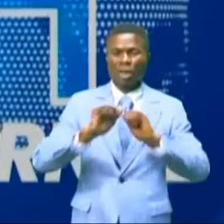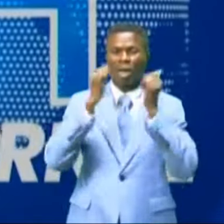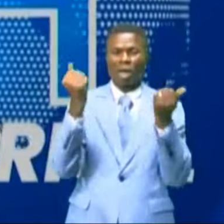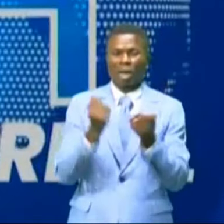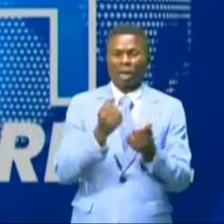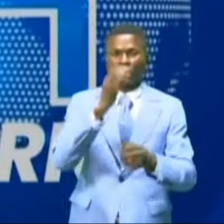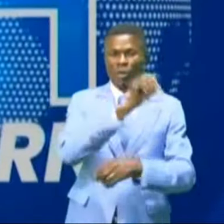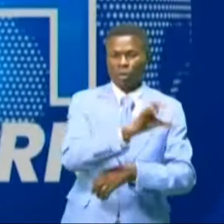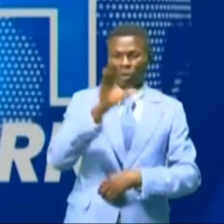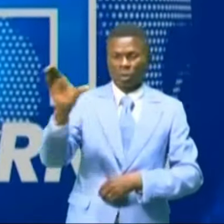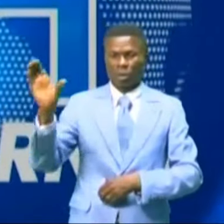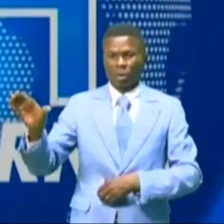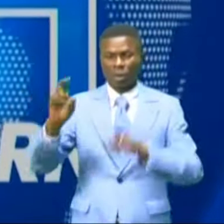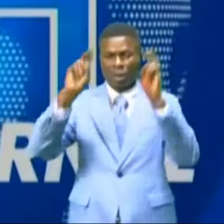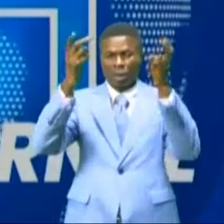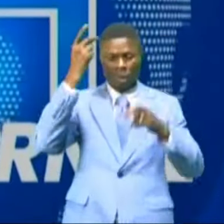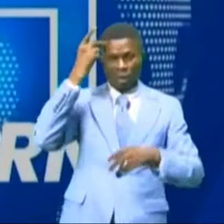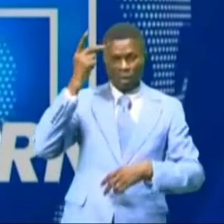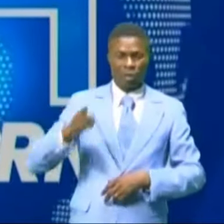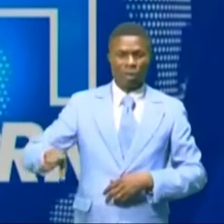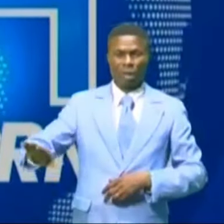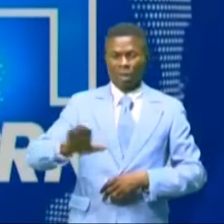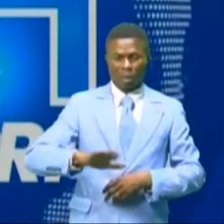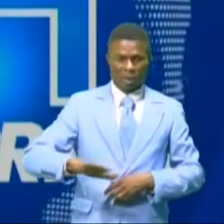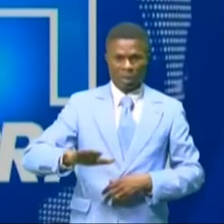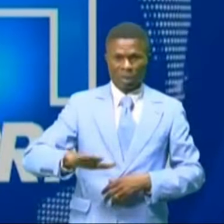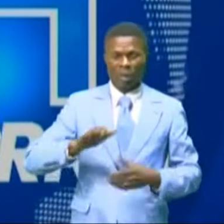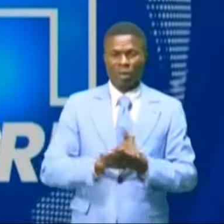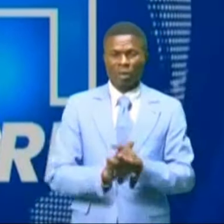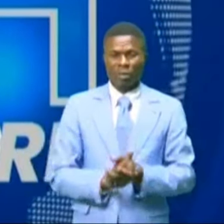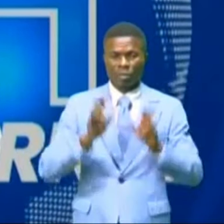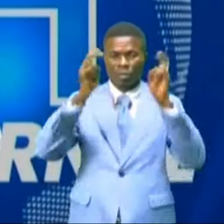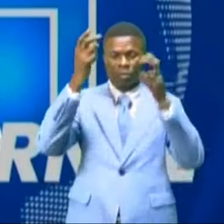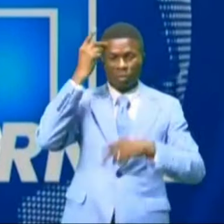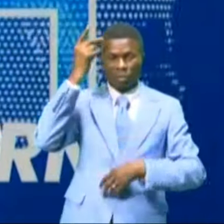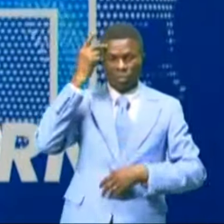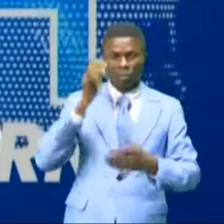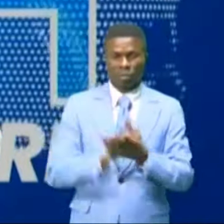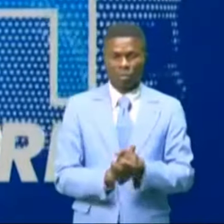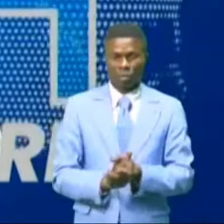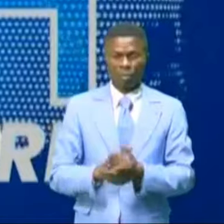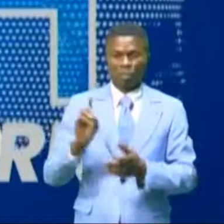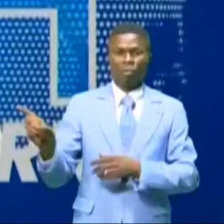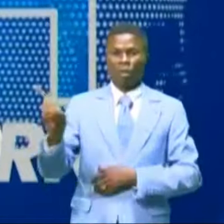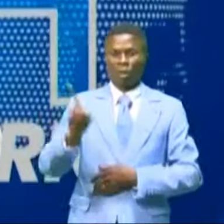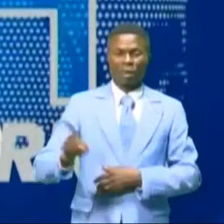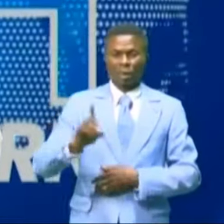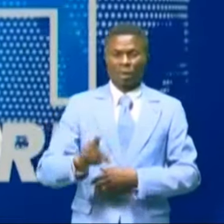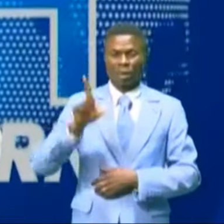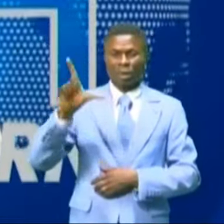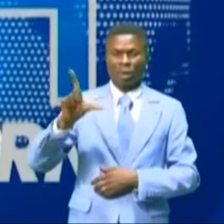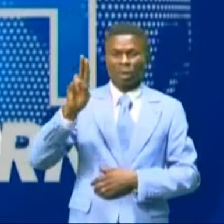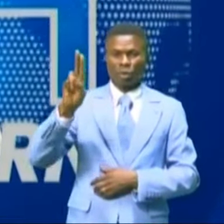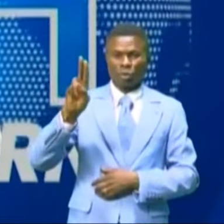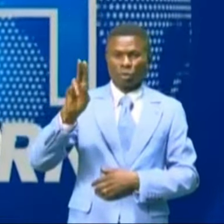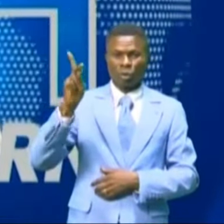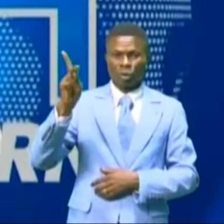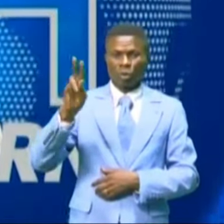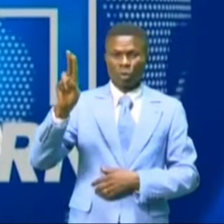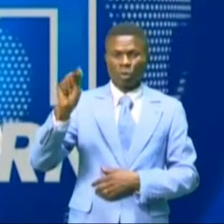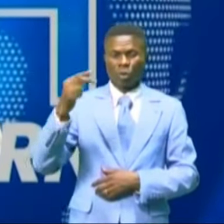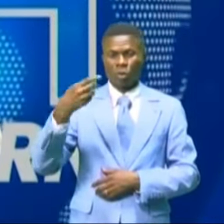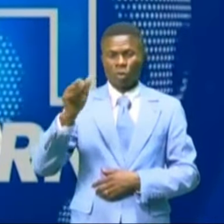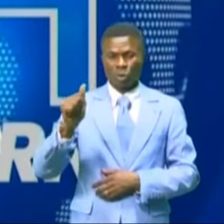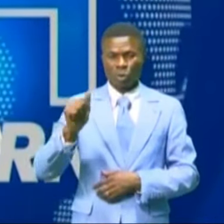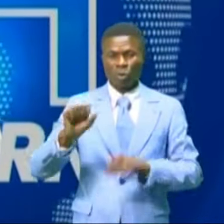implantées sur toute l'étendue du territoire national. Pour la ville de Kinshasa, district de Lukunga, les agences du 30 juin